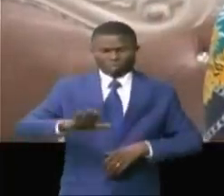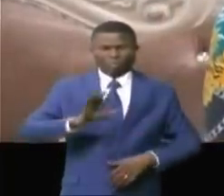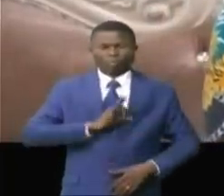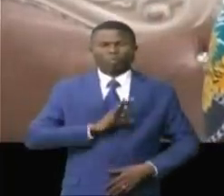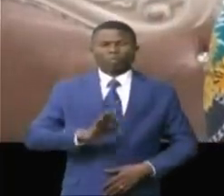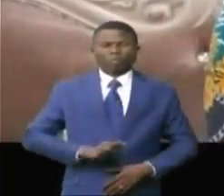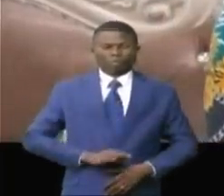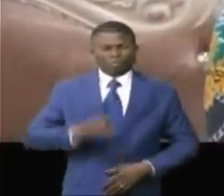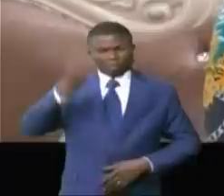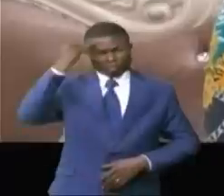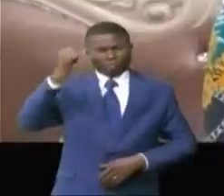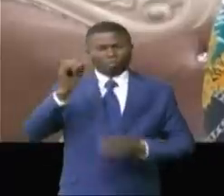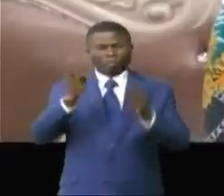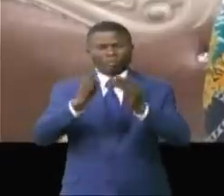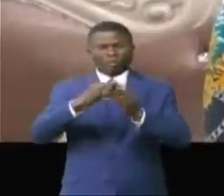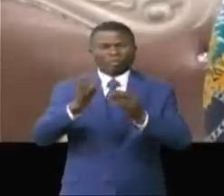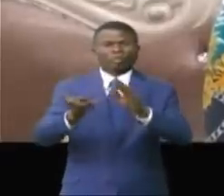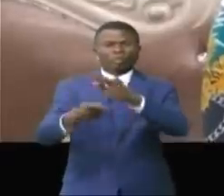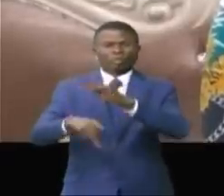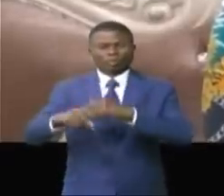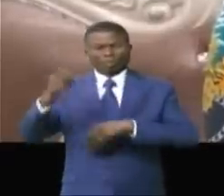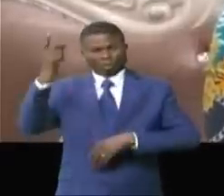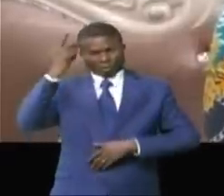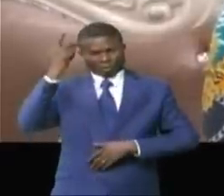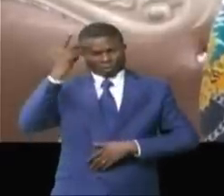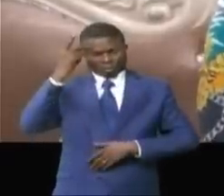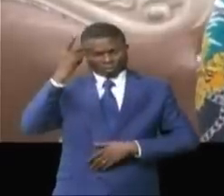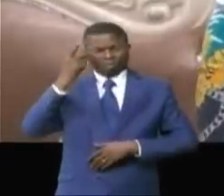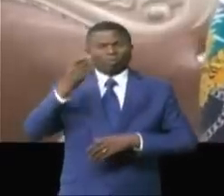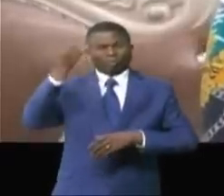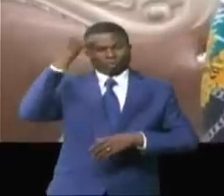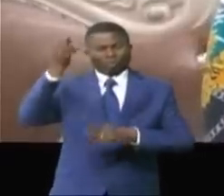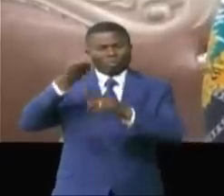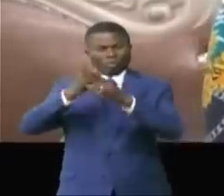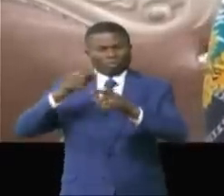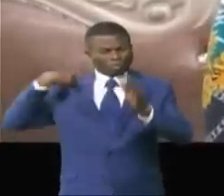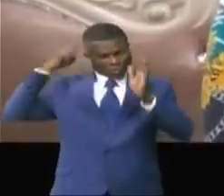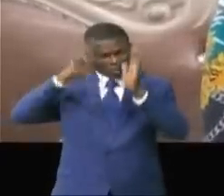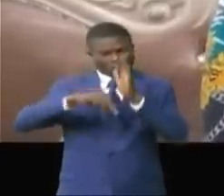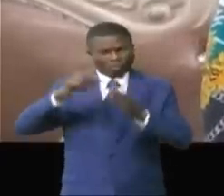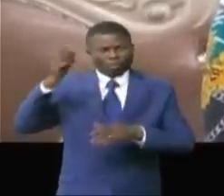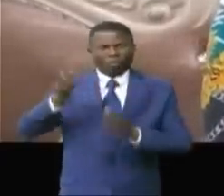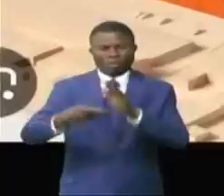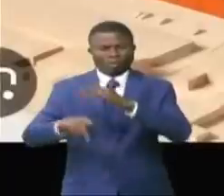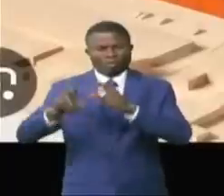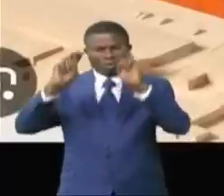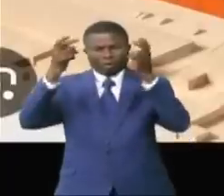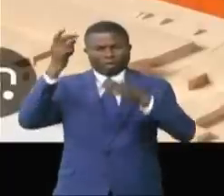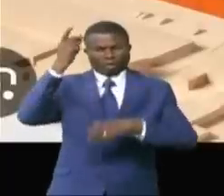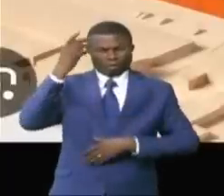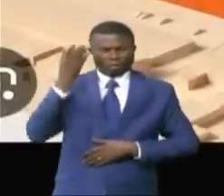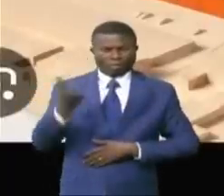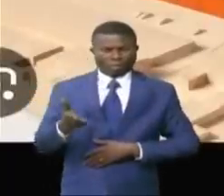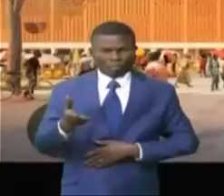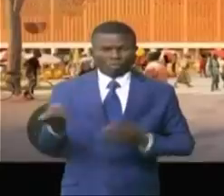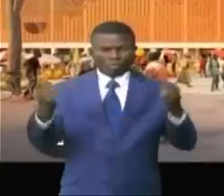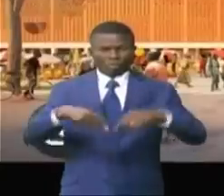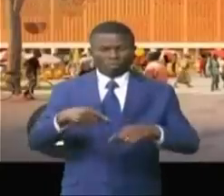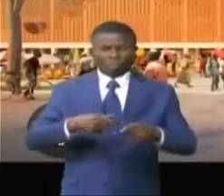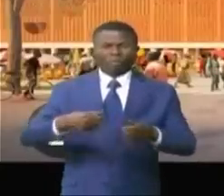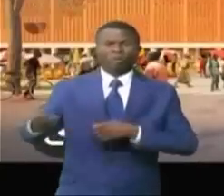c'est l'œuvre de l'Assemblée provinciale de Kinshasa, c'est l'œuvre également du gouvernement provincial de la ville de Kinshasa. Donc, lorsque le